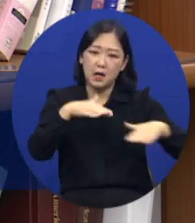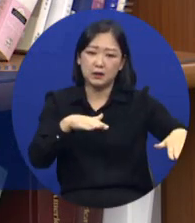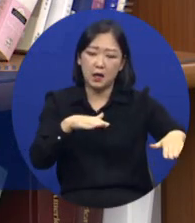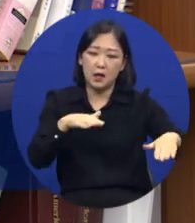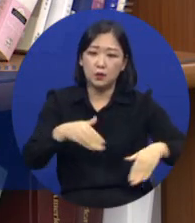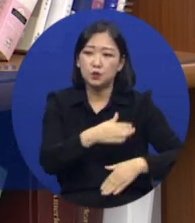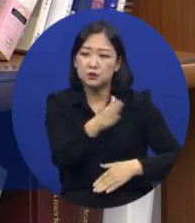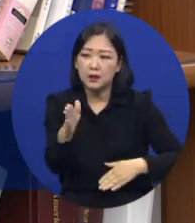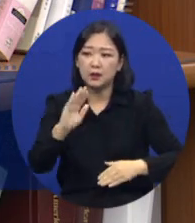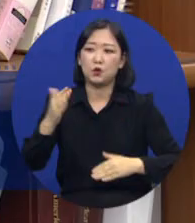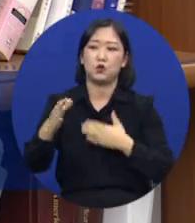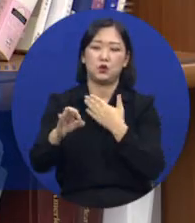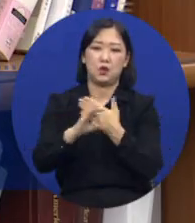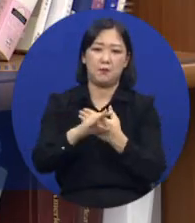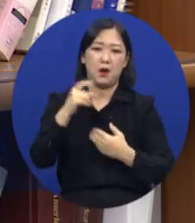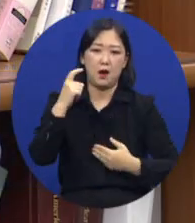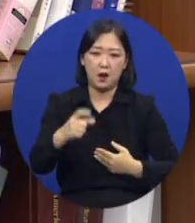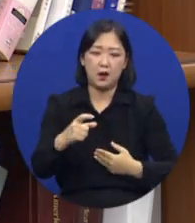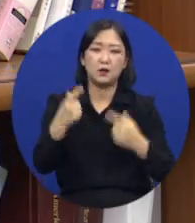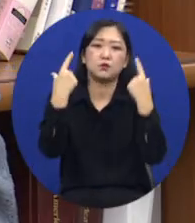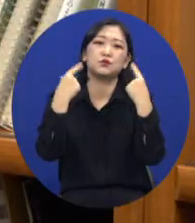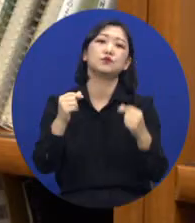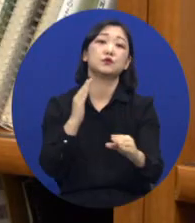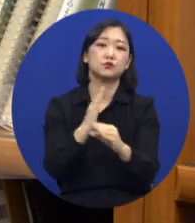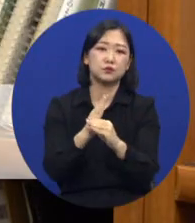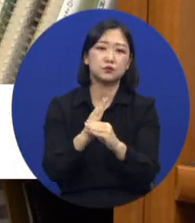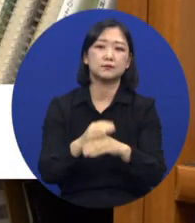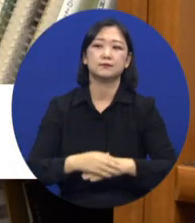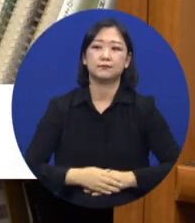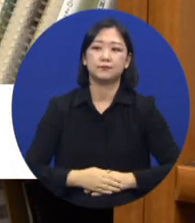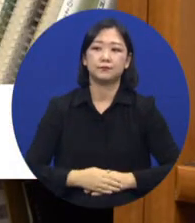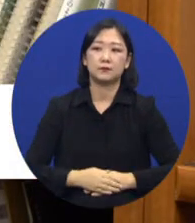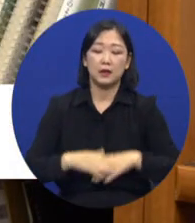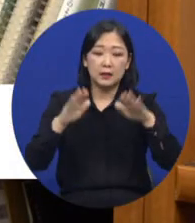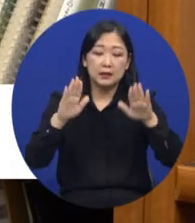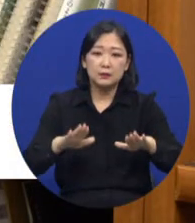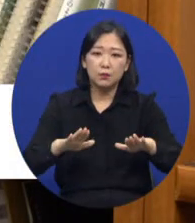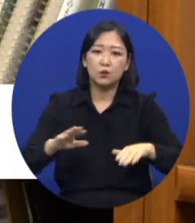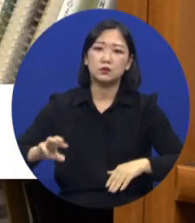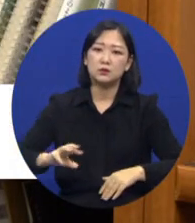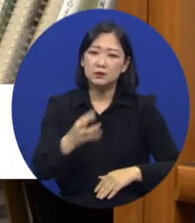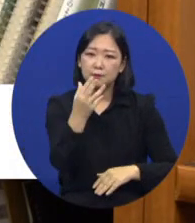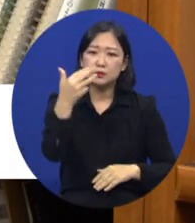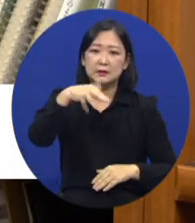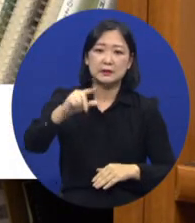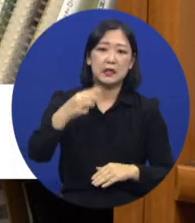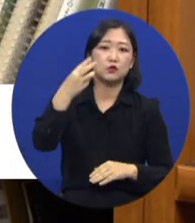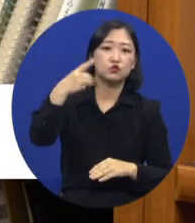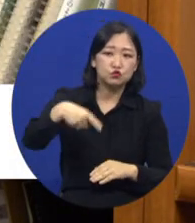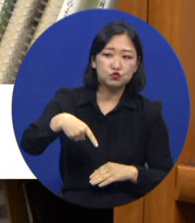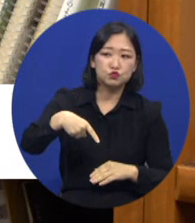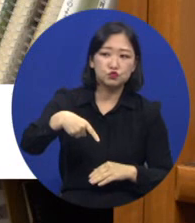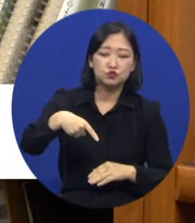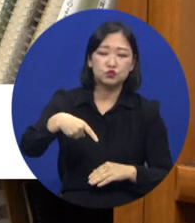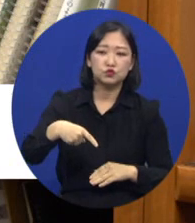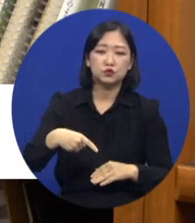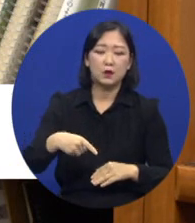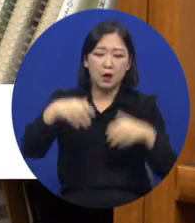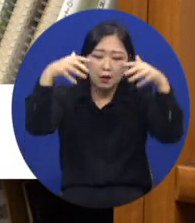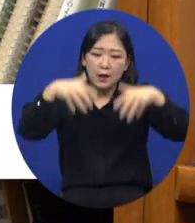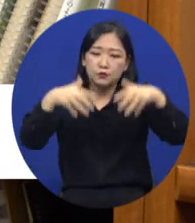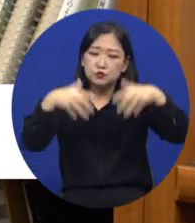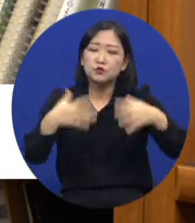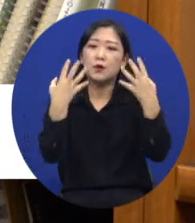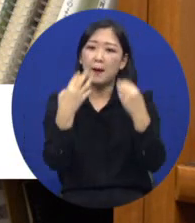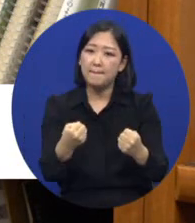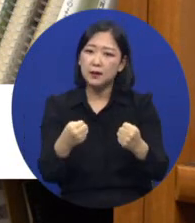또 진출하면서 아직 강도를 유지하고 있는 상태입니다. 아, 예. 그리고 이번 태풍 찬투가 보면 그 강수량이